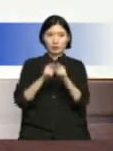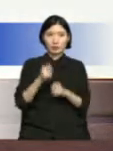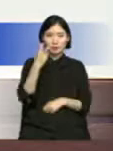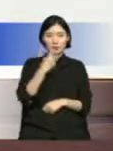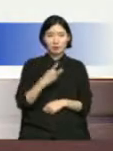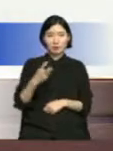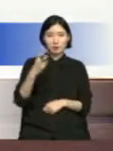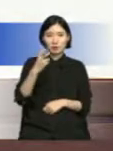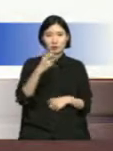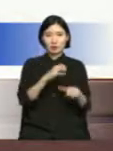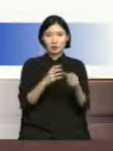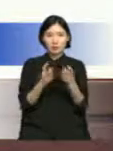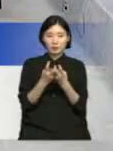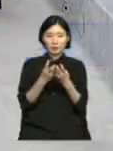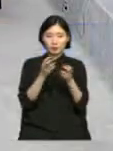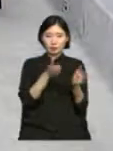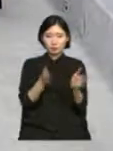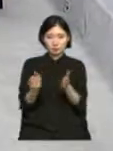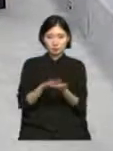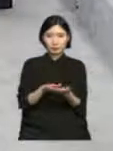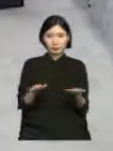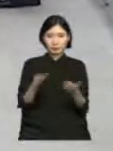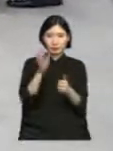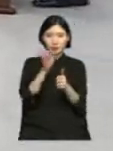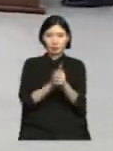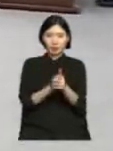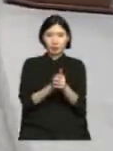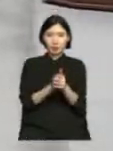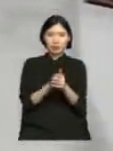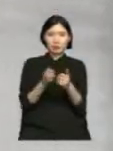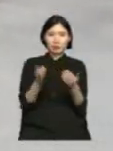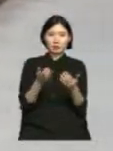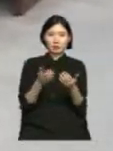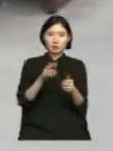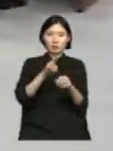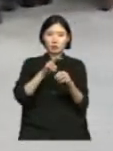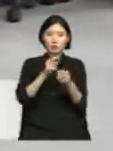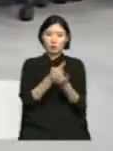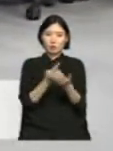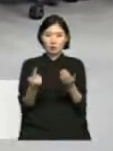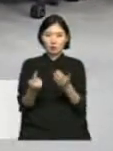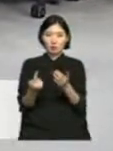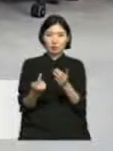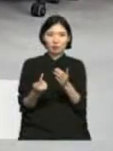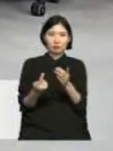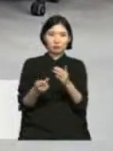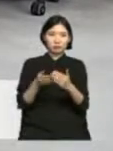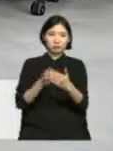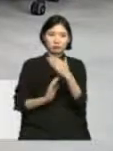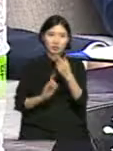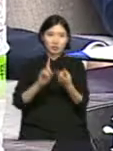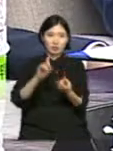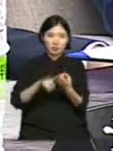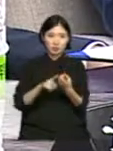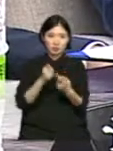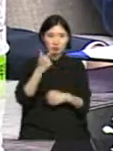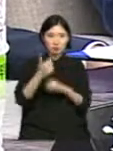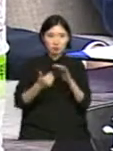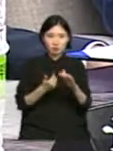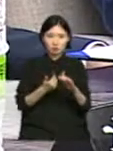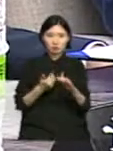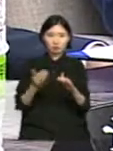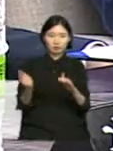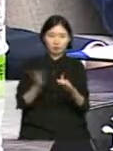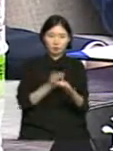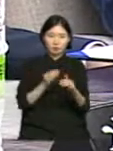방안을 마련하도록 좋겠습니다 위탁업체 퇴거 부르 무료 에 대해선 송파구는 6개월 전부터 업체 측과 소통하고 있어